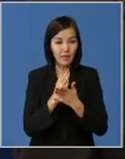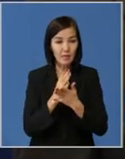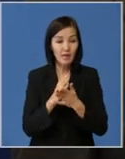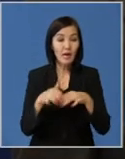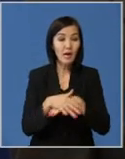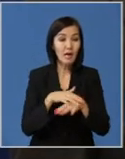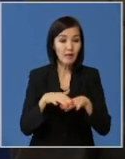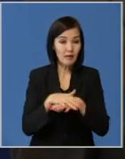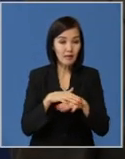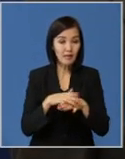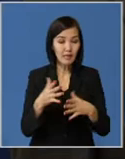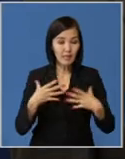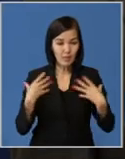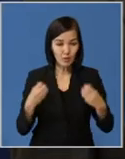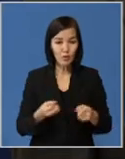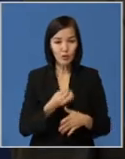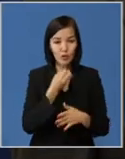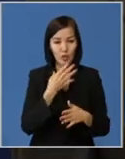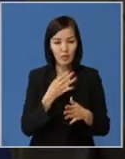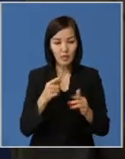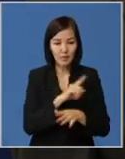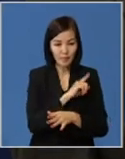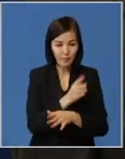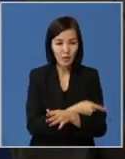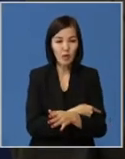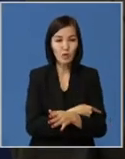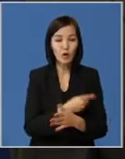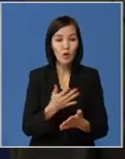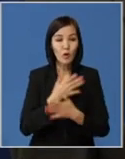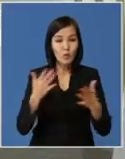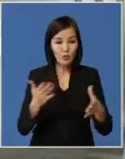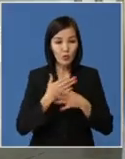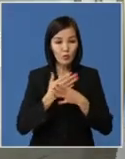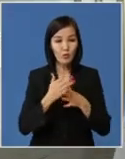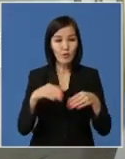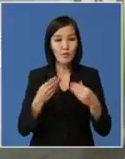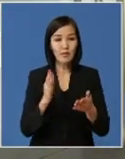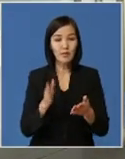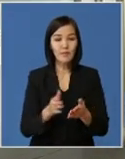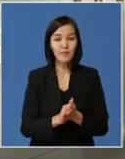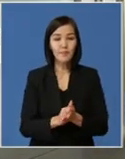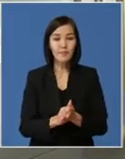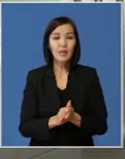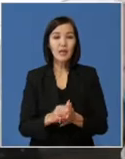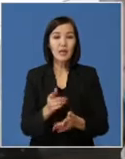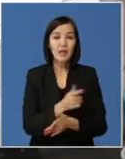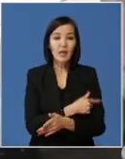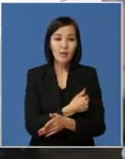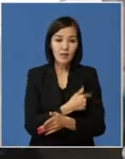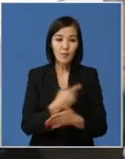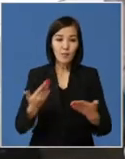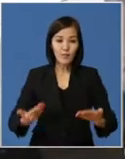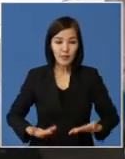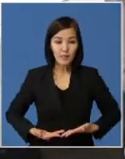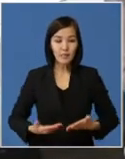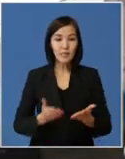халыққа да денсаулығын ары қарай нығайтуға өз септігін тигізеді. Әлеуметтік саланың әлеуетін көтеру елбасы